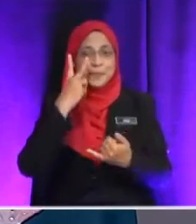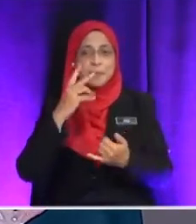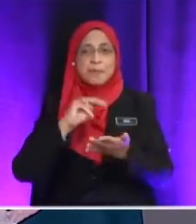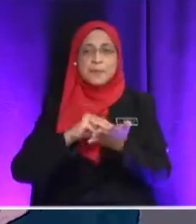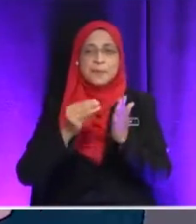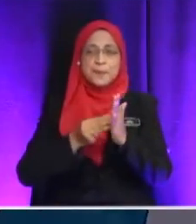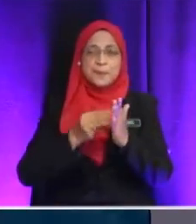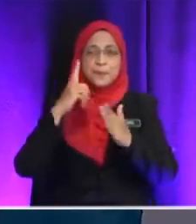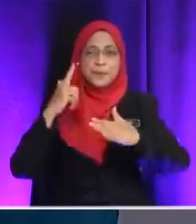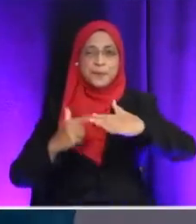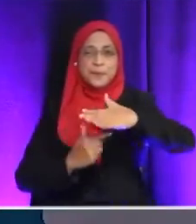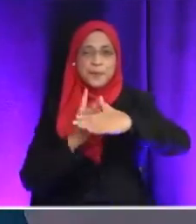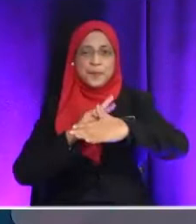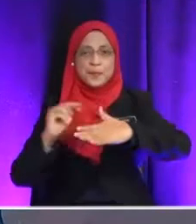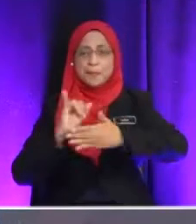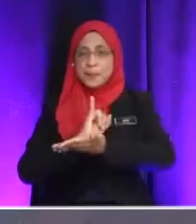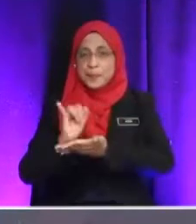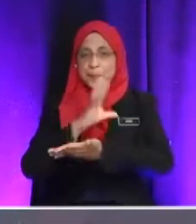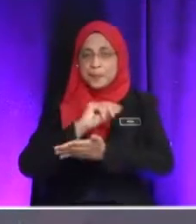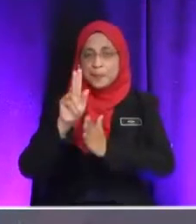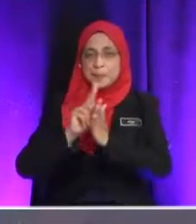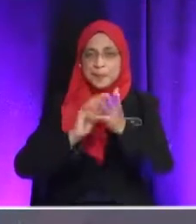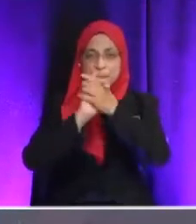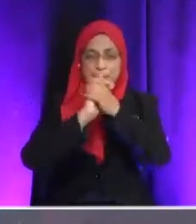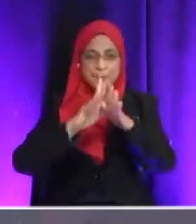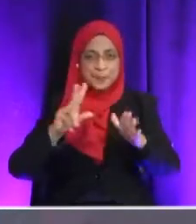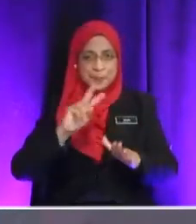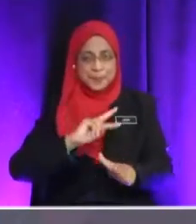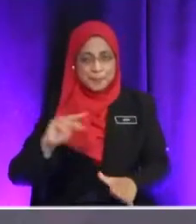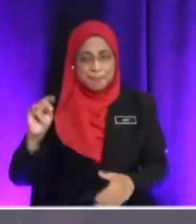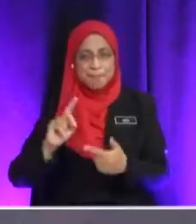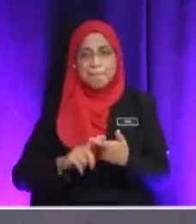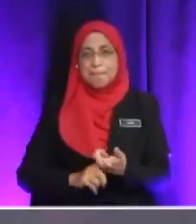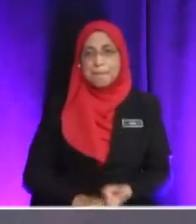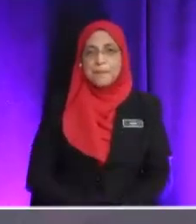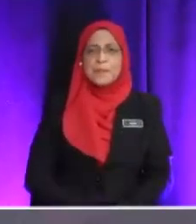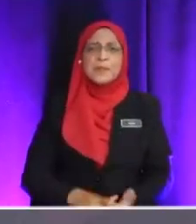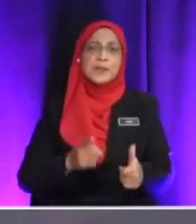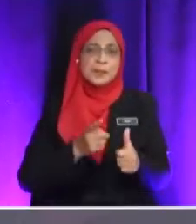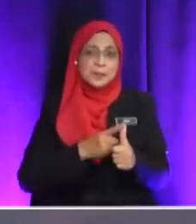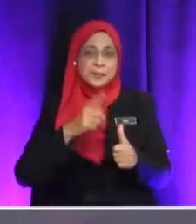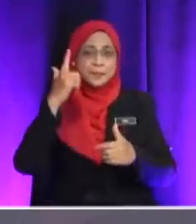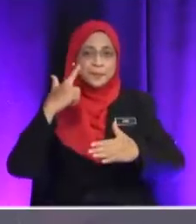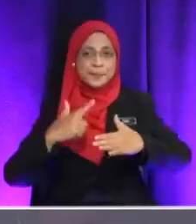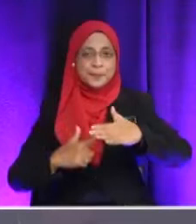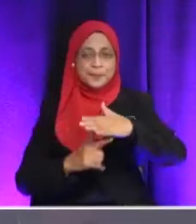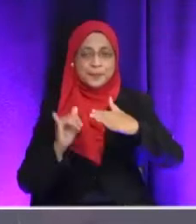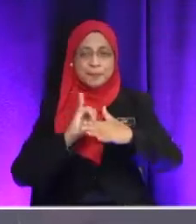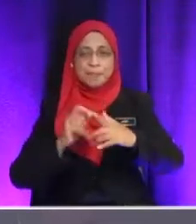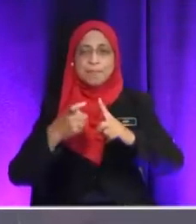keselamatan yang pertama Oke untuk melindungi melindungi daripada pelbagai